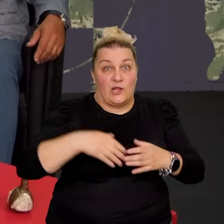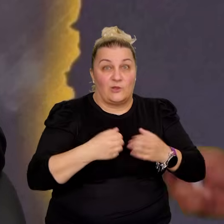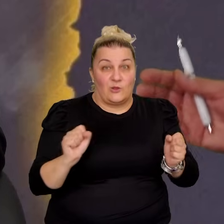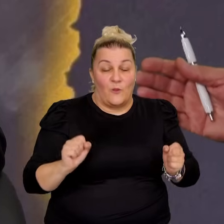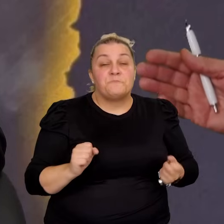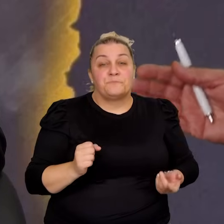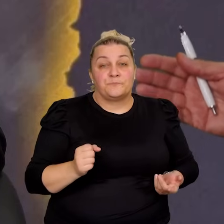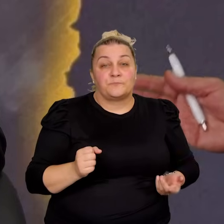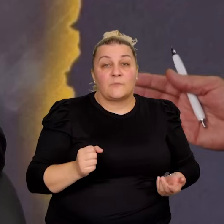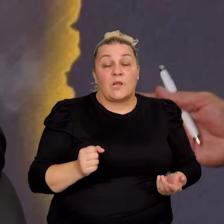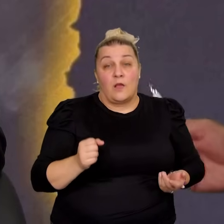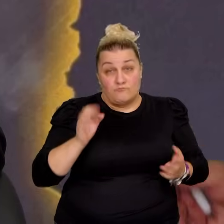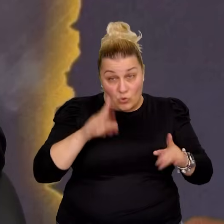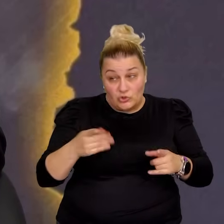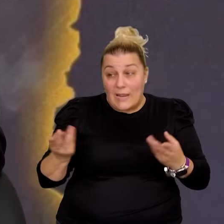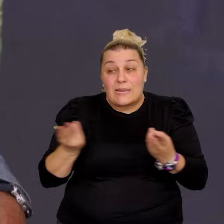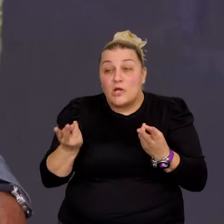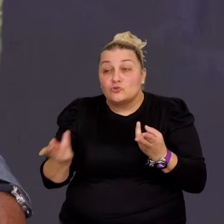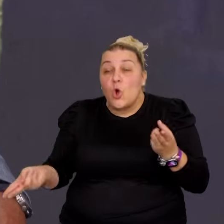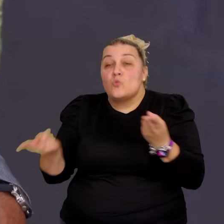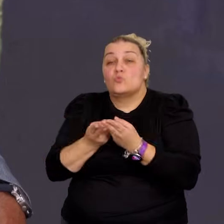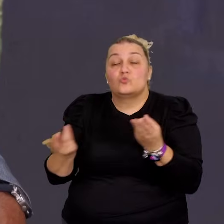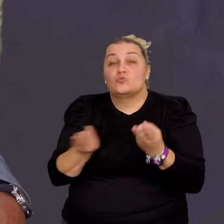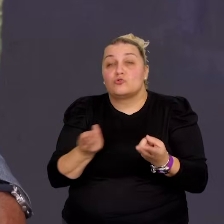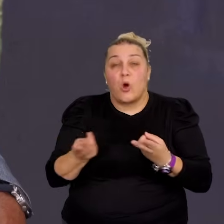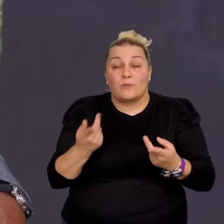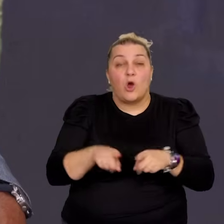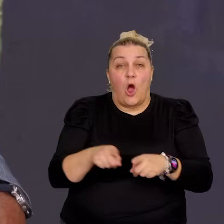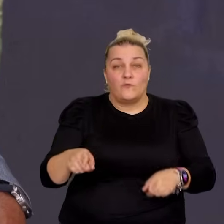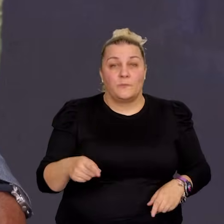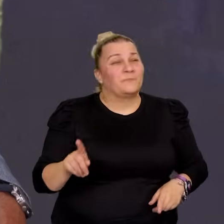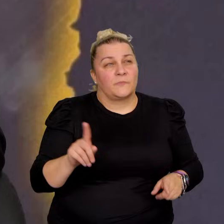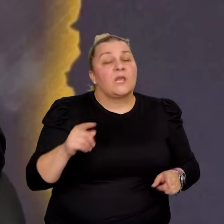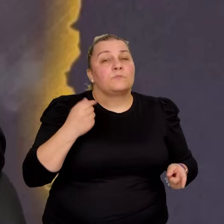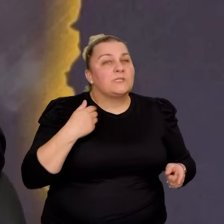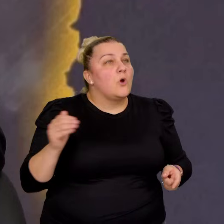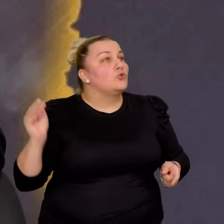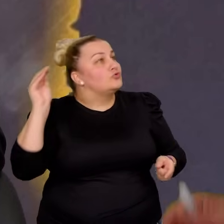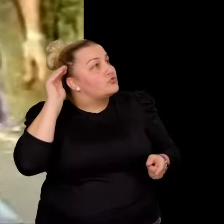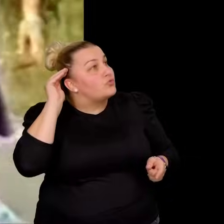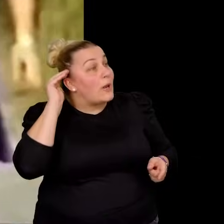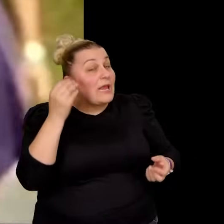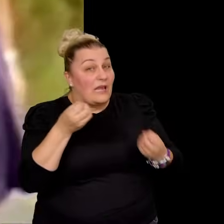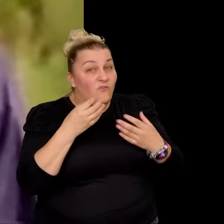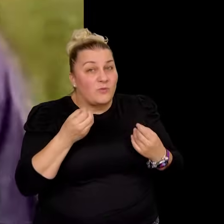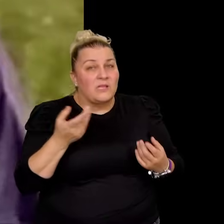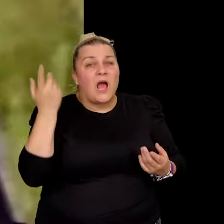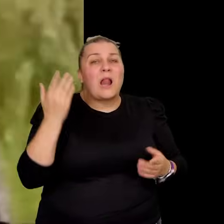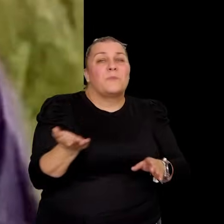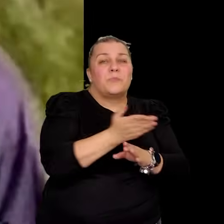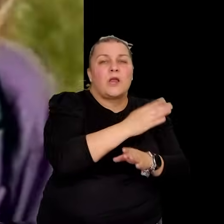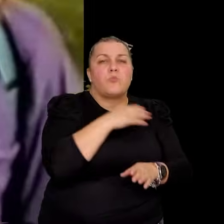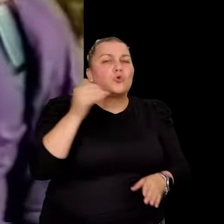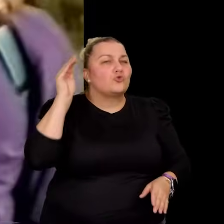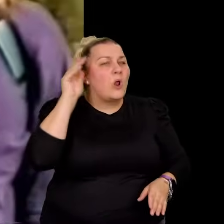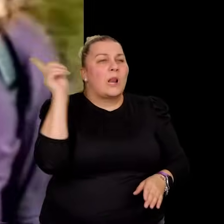se jedno... Može se išto opisati sa tim trenutkom? Mi smo imali neku informaciju, ali kažem, toliko laži, toliko svega, nisi ti više